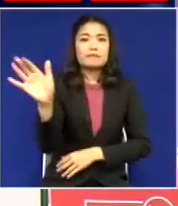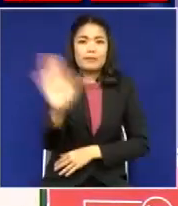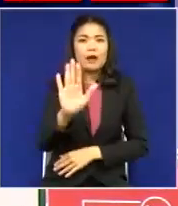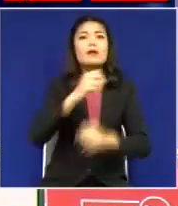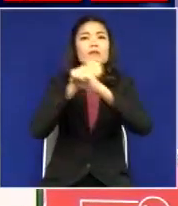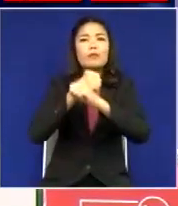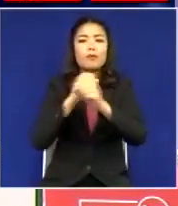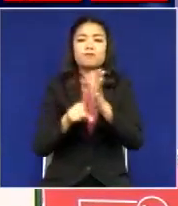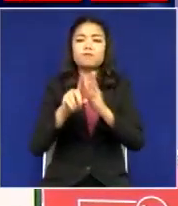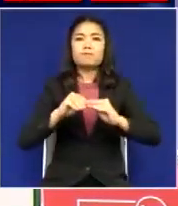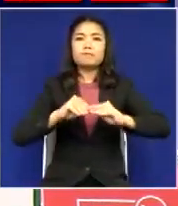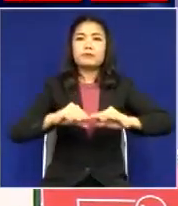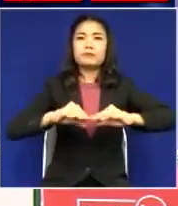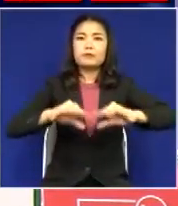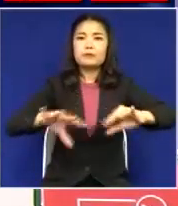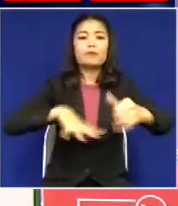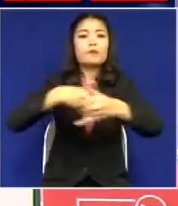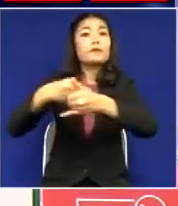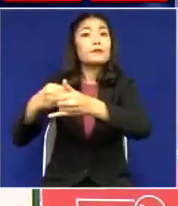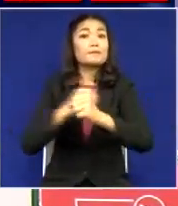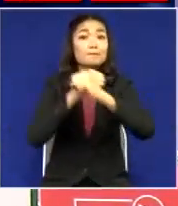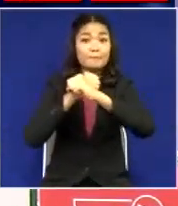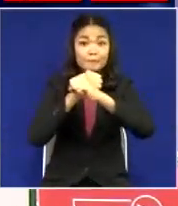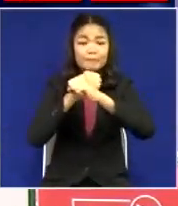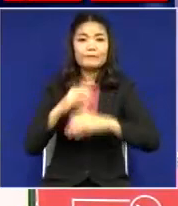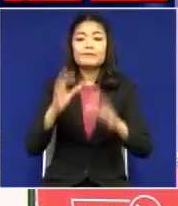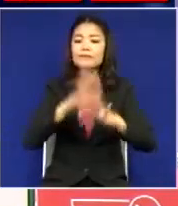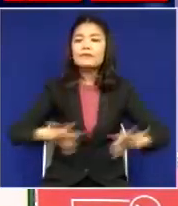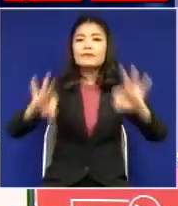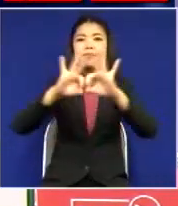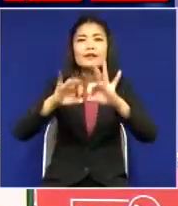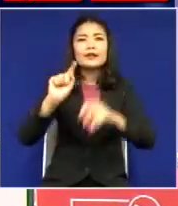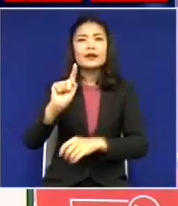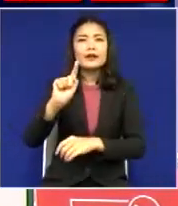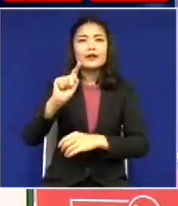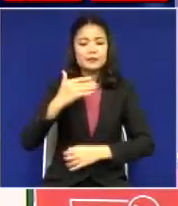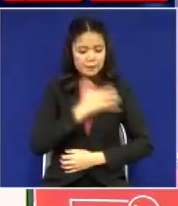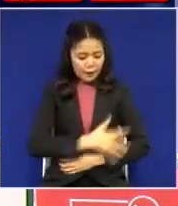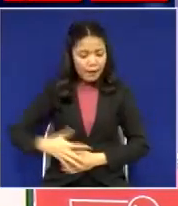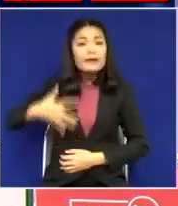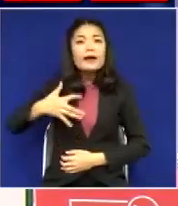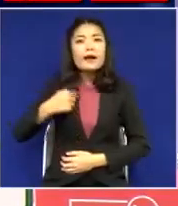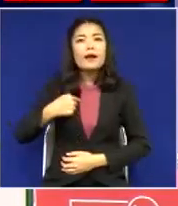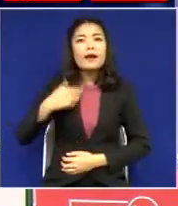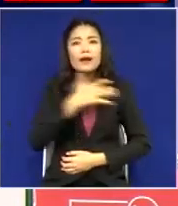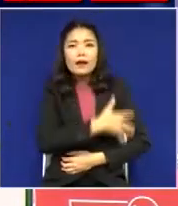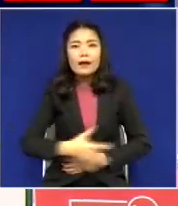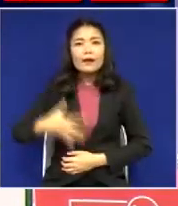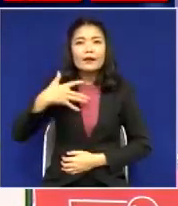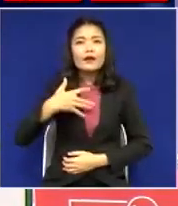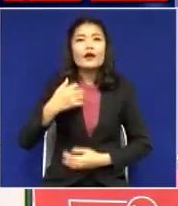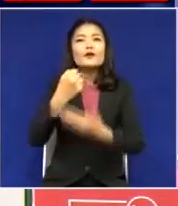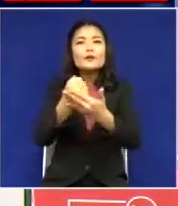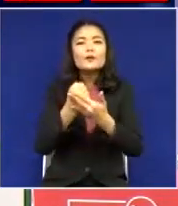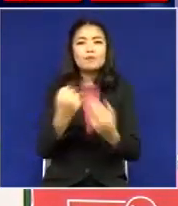อต่อเนื่องไปนะครับอย่างไรก็แล้วแต่สิ่งที่สำคัญก็คือการสร้างปัจจัยภายในให้ร่างกายของเราเนี่ยมีความแข็งแร